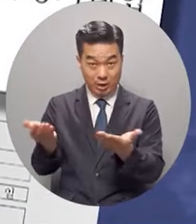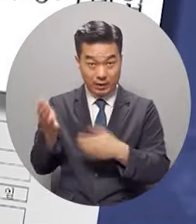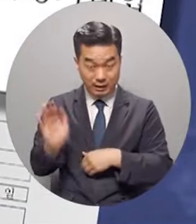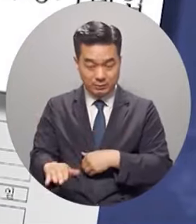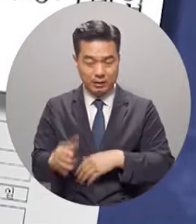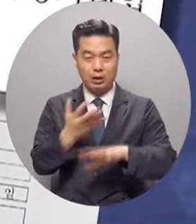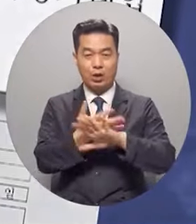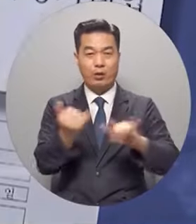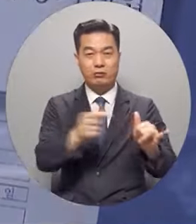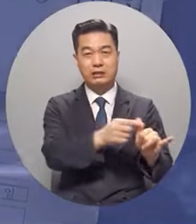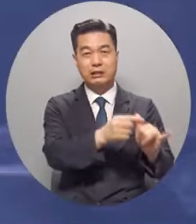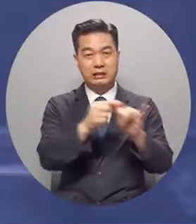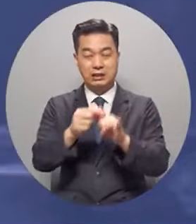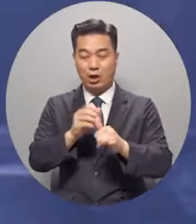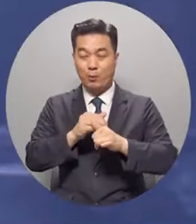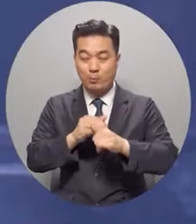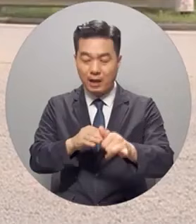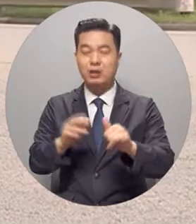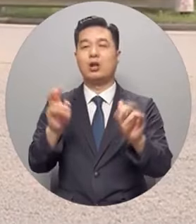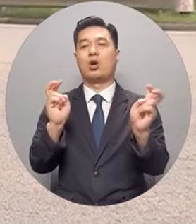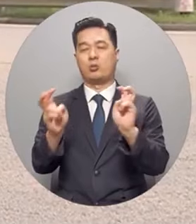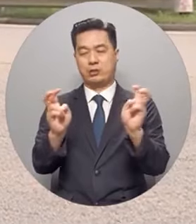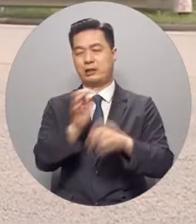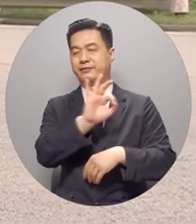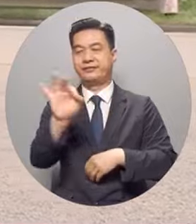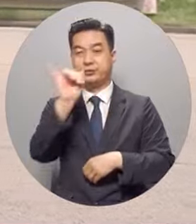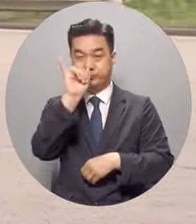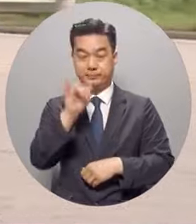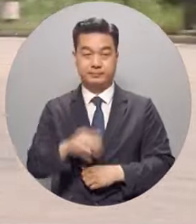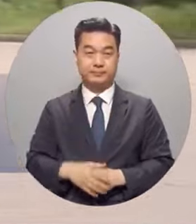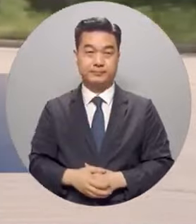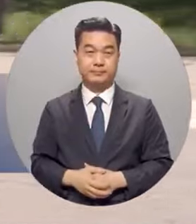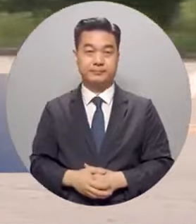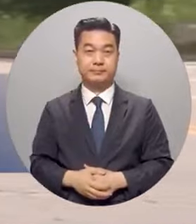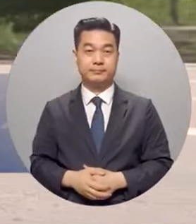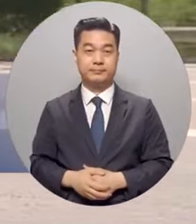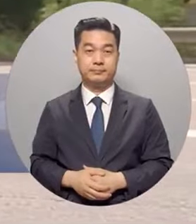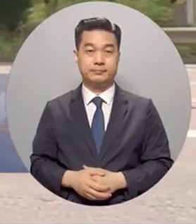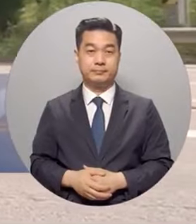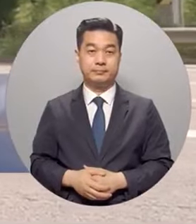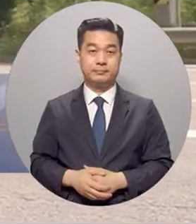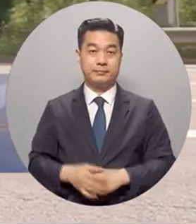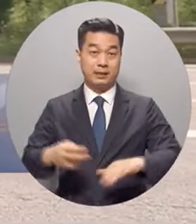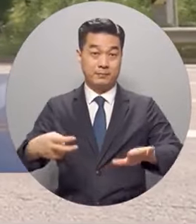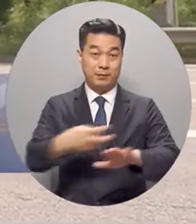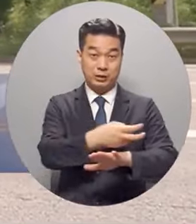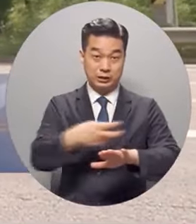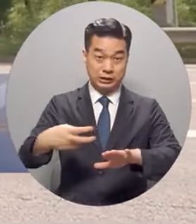외국인 인력을 파견하는 업체라고 시인했습니다. 항공버스 사진하고 문자로